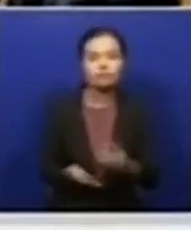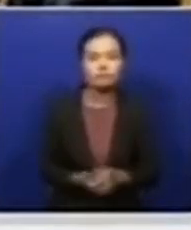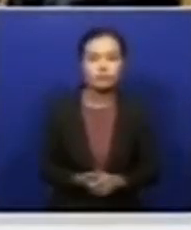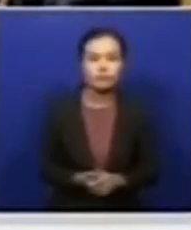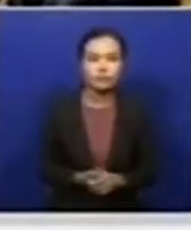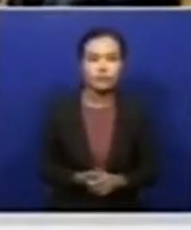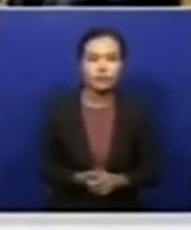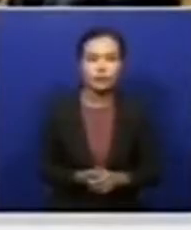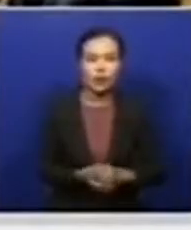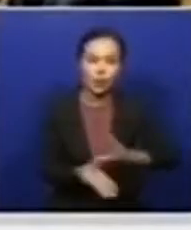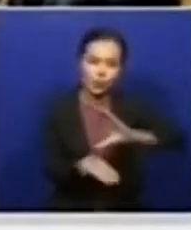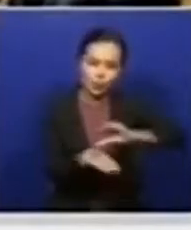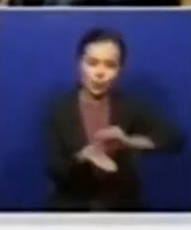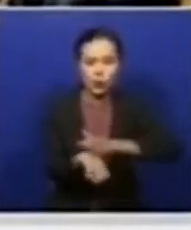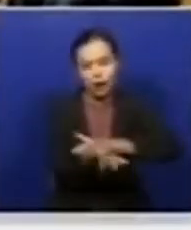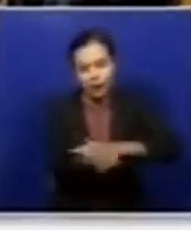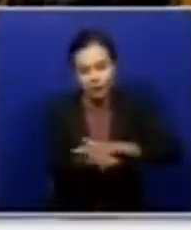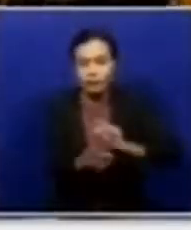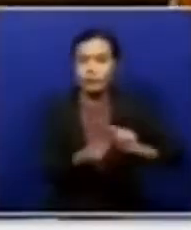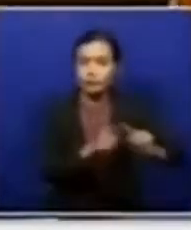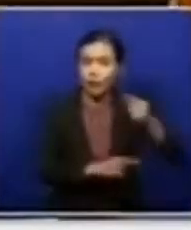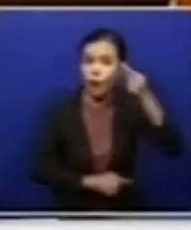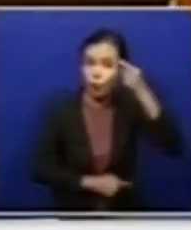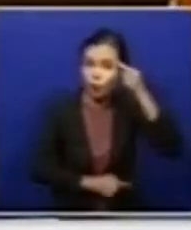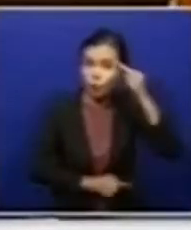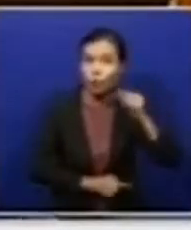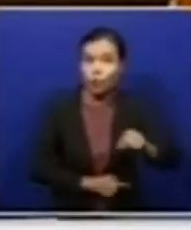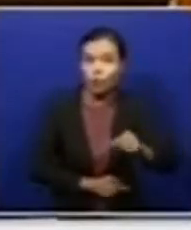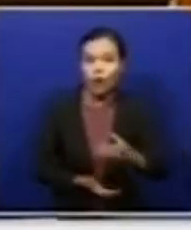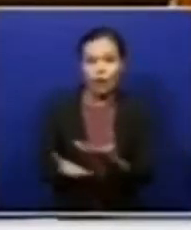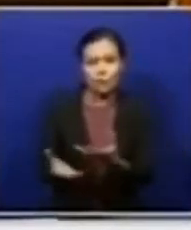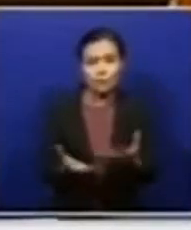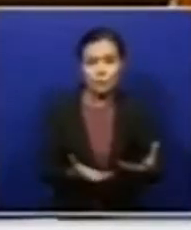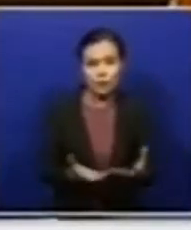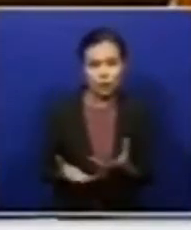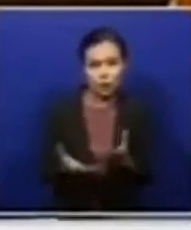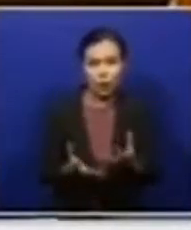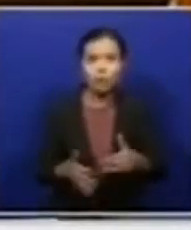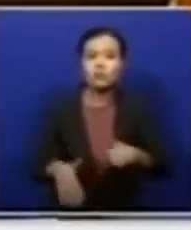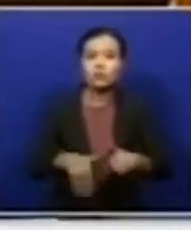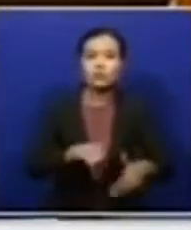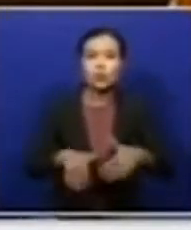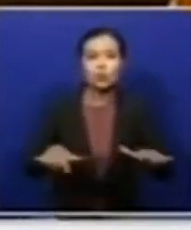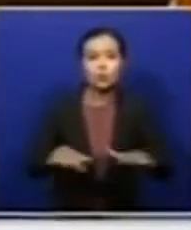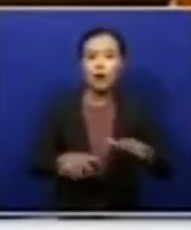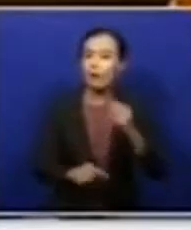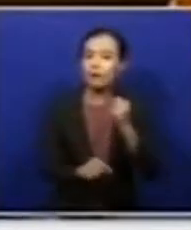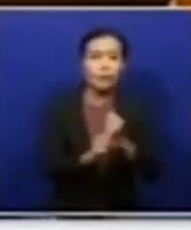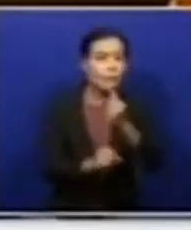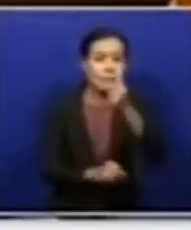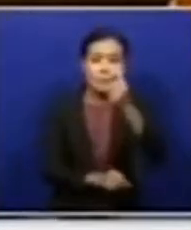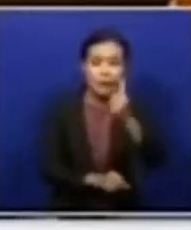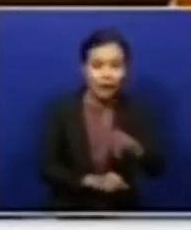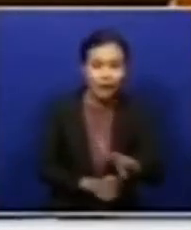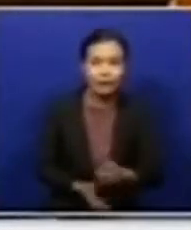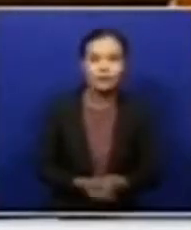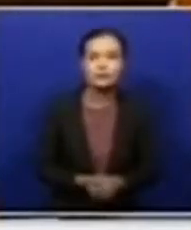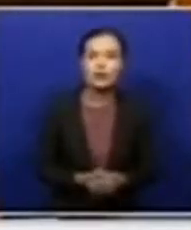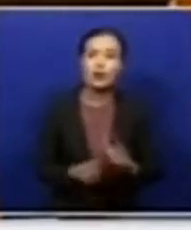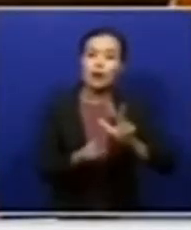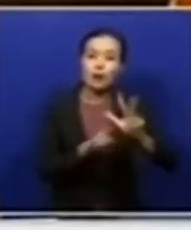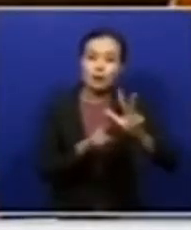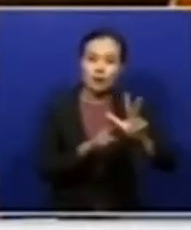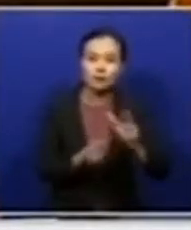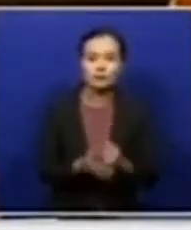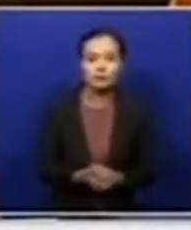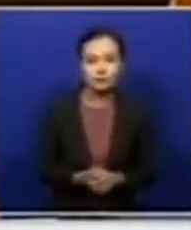าล้างจานต่างๆซึ่งท่านก็รู้อยู่แล้วนะครับว่ามันเป็นสิ่งที่ประชาชนธรรมดาทำไม่ได้นะครับข้อ3ครับที่ท่านบ